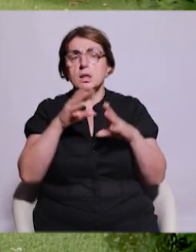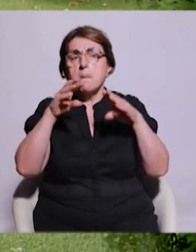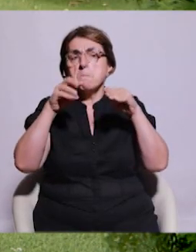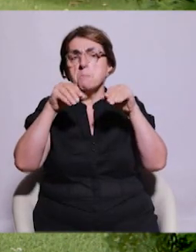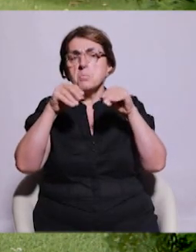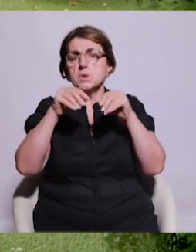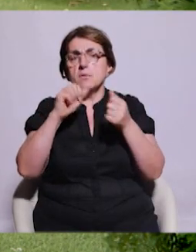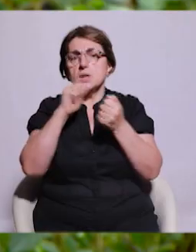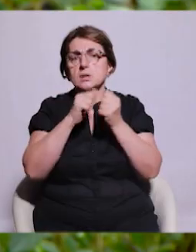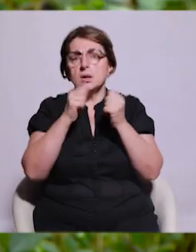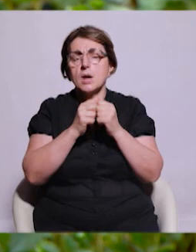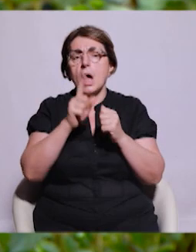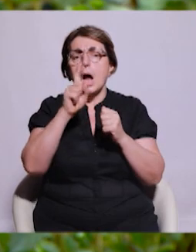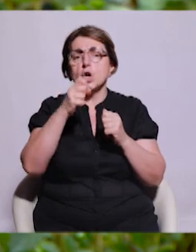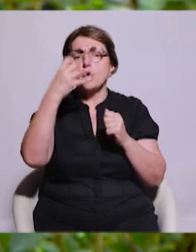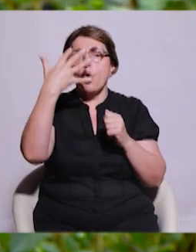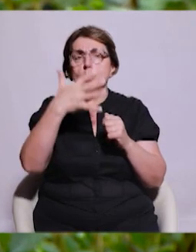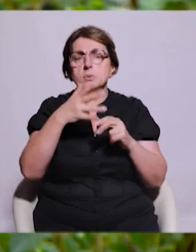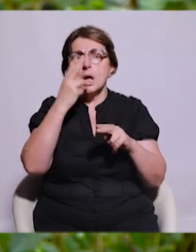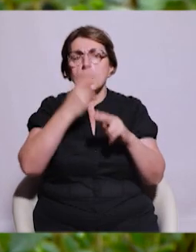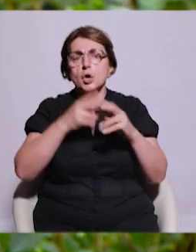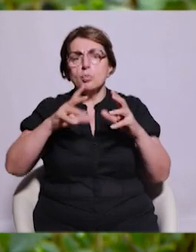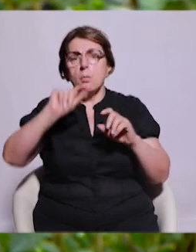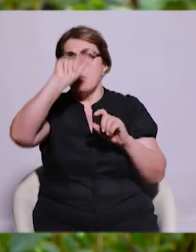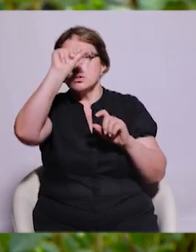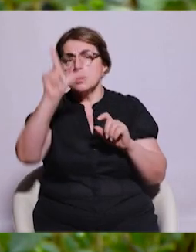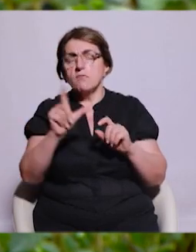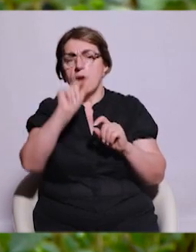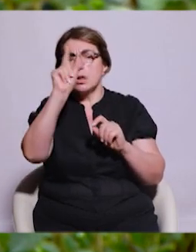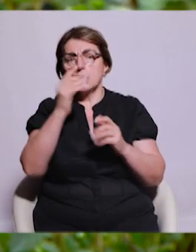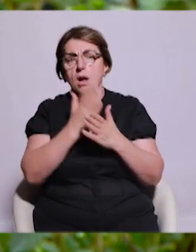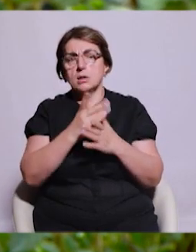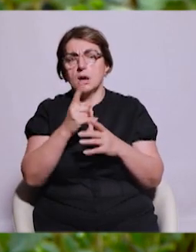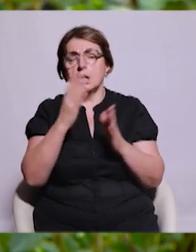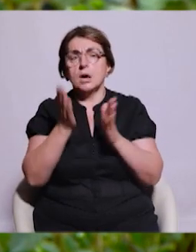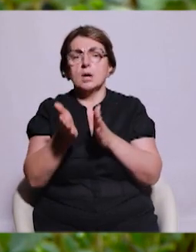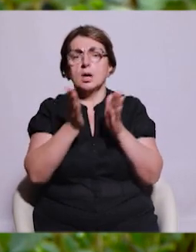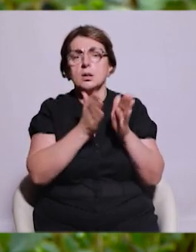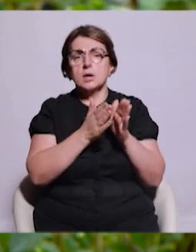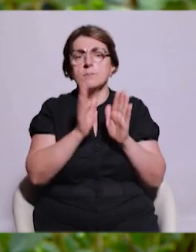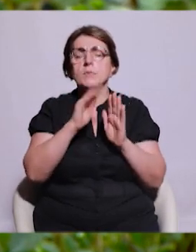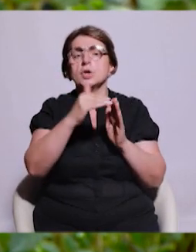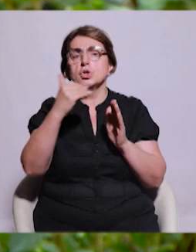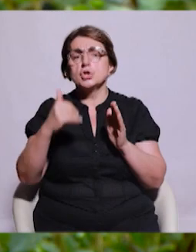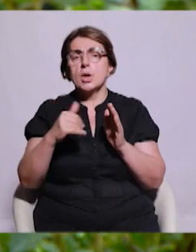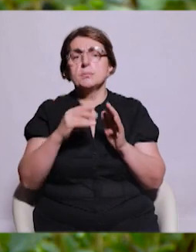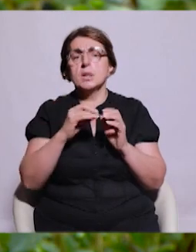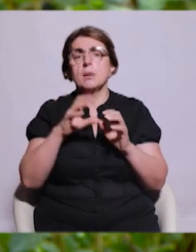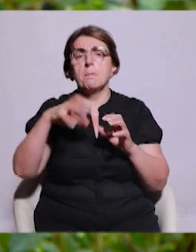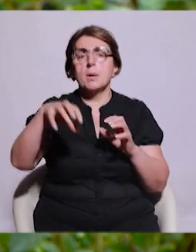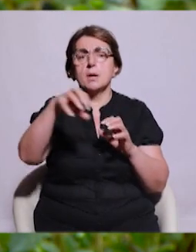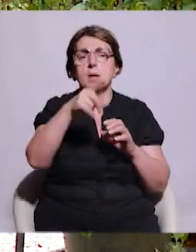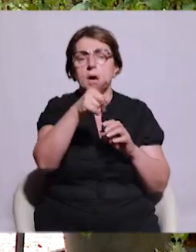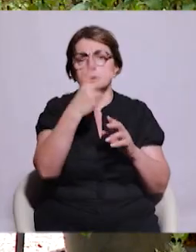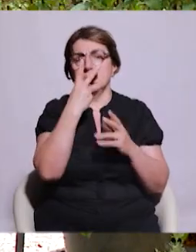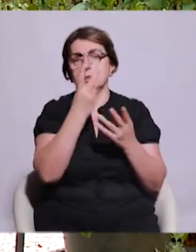გარშემო დაახლოებით 150 ყინულოვანი მთვარეა. ახლა კი ვფიქრობ, დროა გადავიდეთ შემდეგ პლანეტაზე,